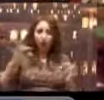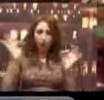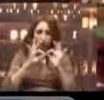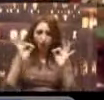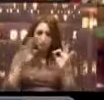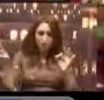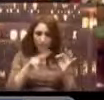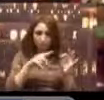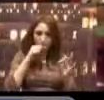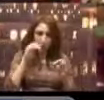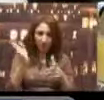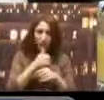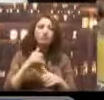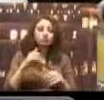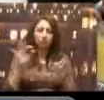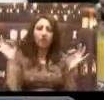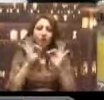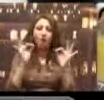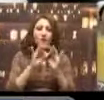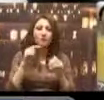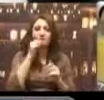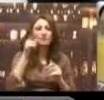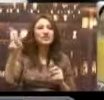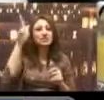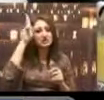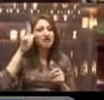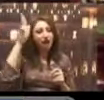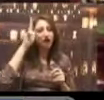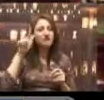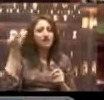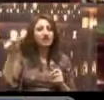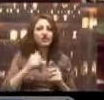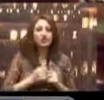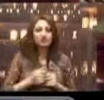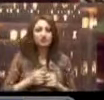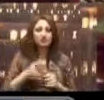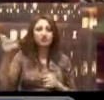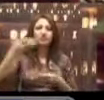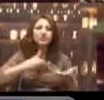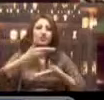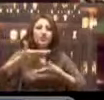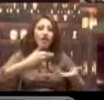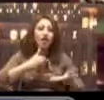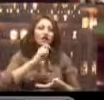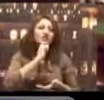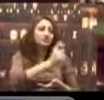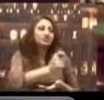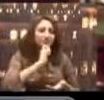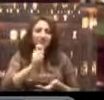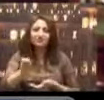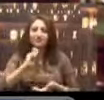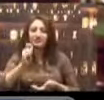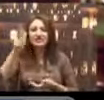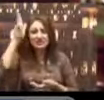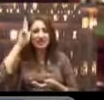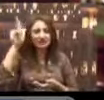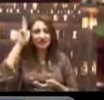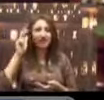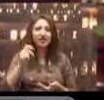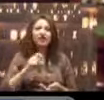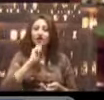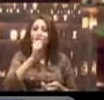كبيره. هي صحفيه؟ صحفيه و تعمل حوار مع فنان؟ البدايه صحفيه، جت تعمل